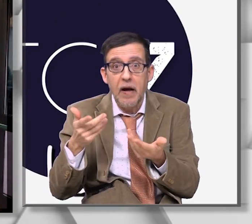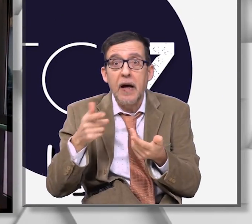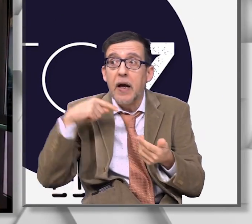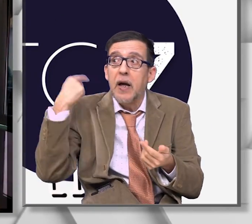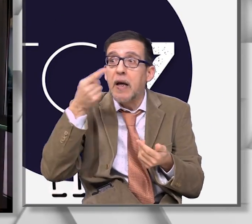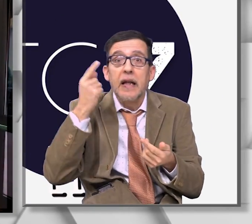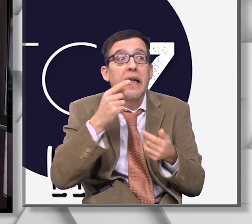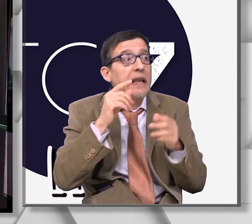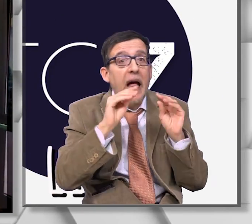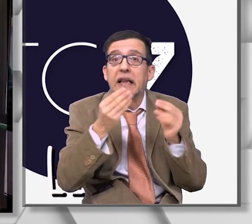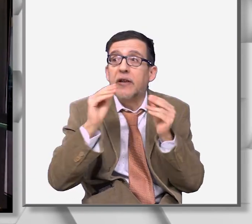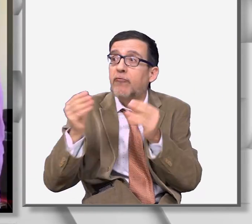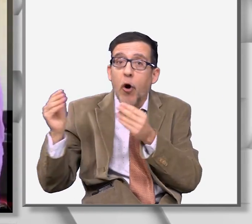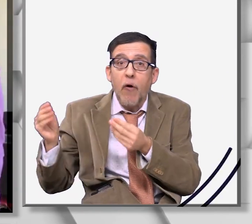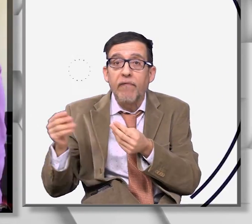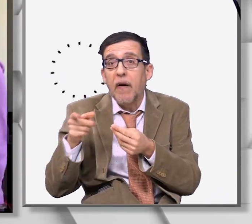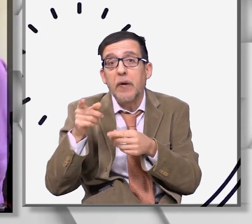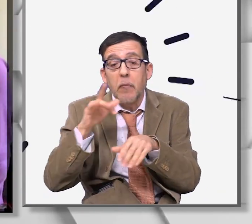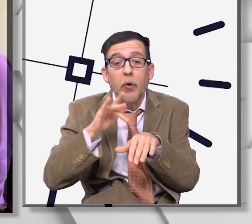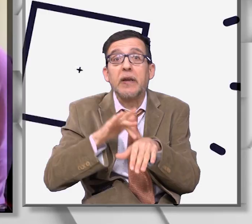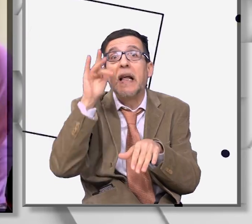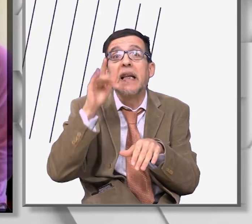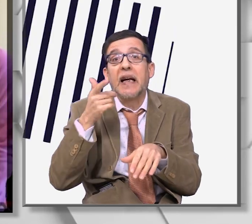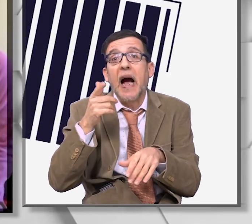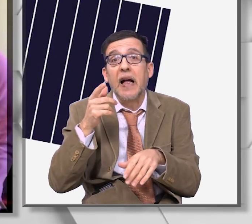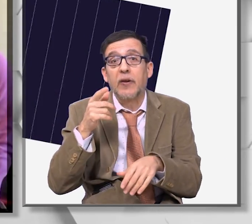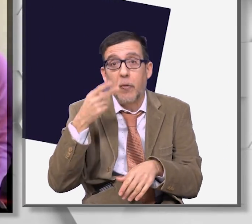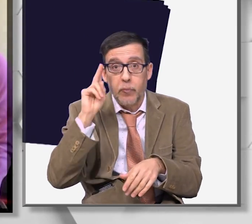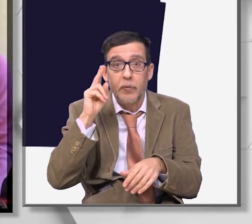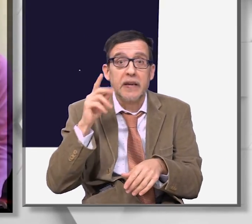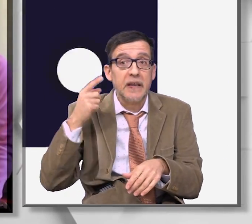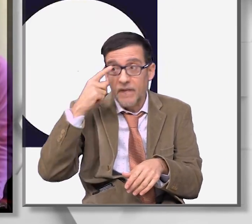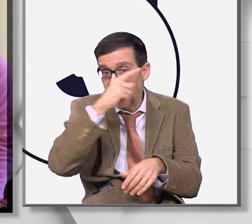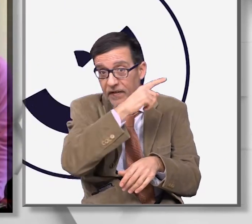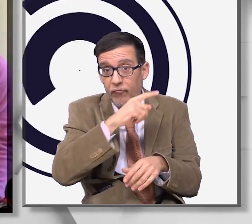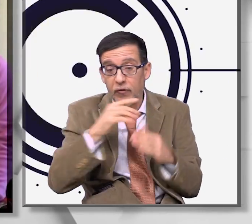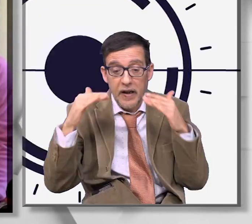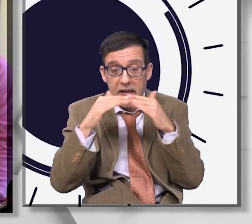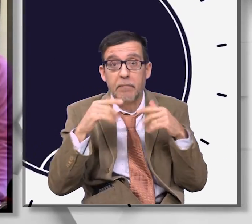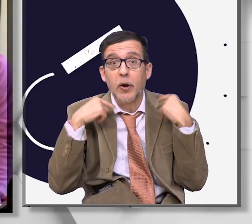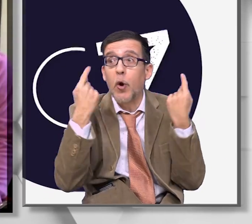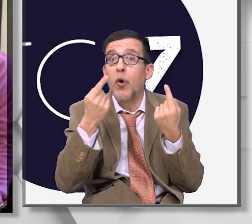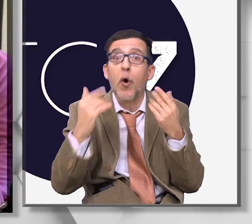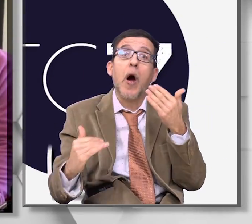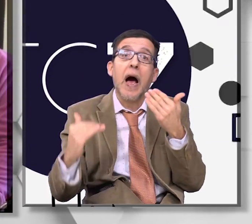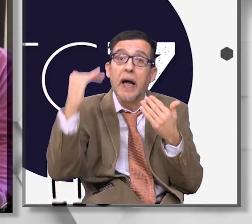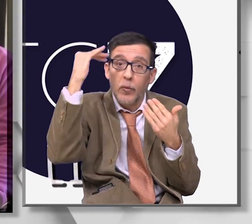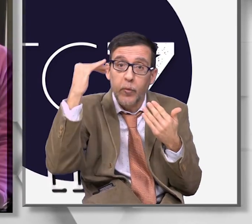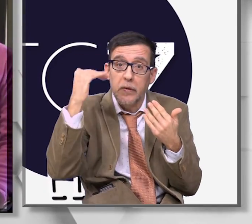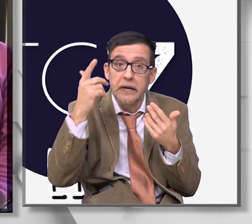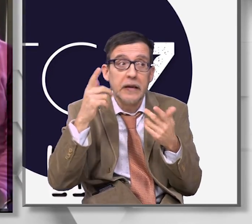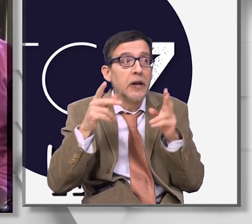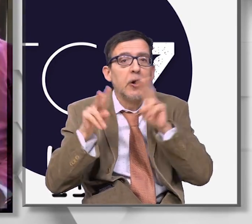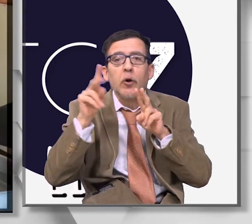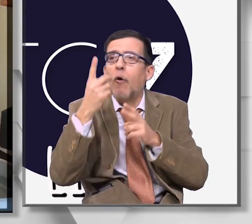riguarda i ragazzi che un momento particolare forse ancora più difficile rispetto a noi adulti e trovare un punto di aggregazione